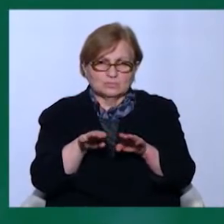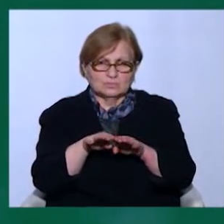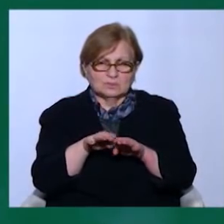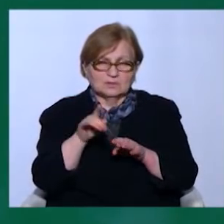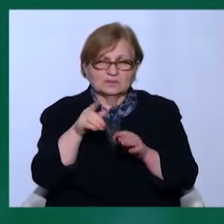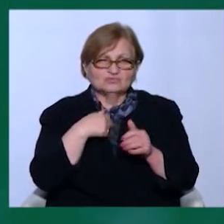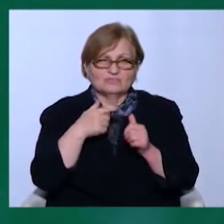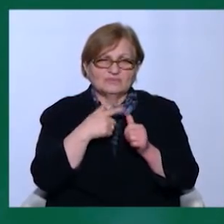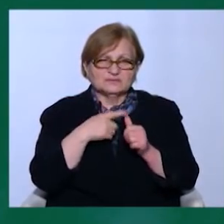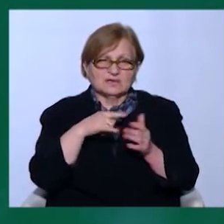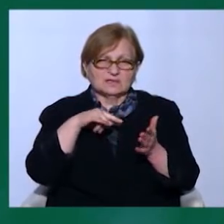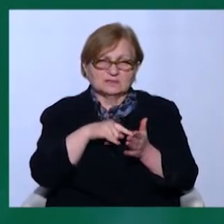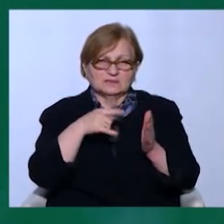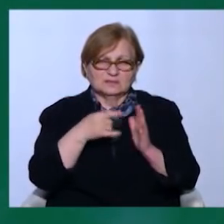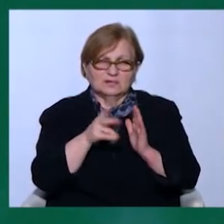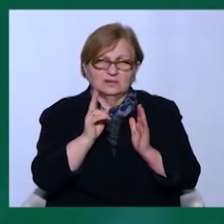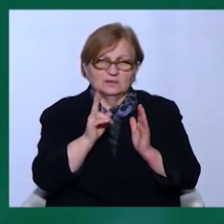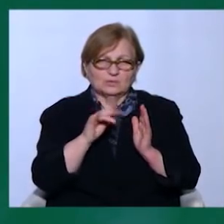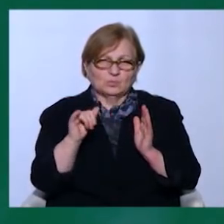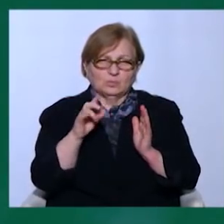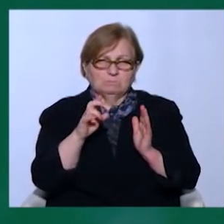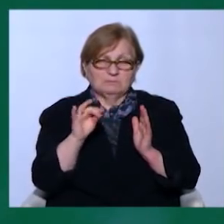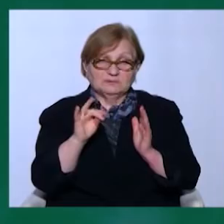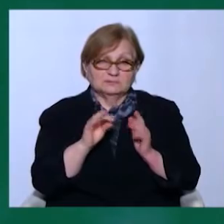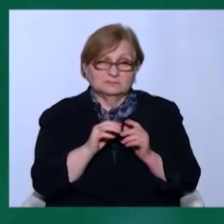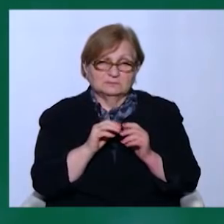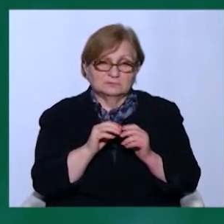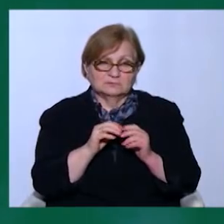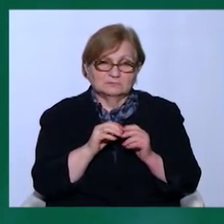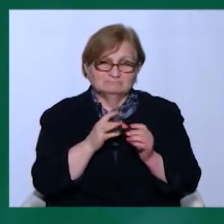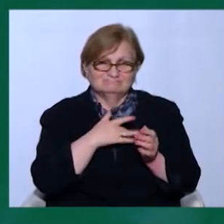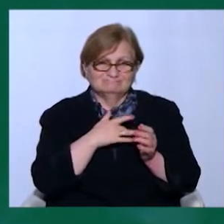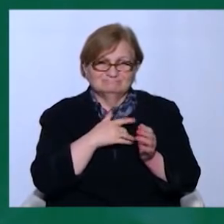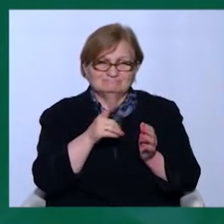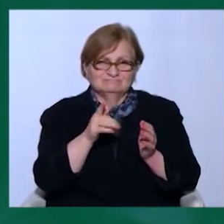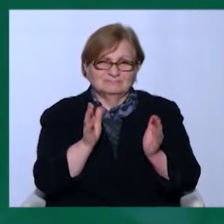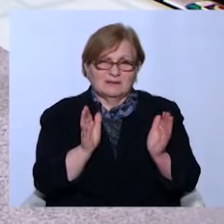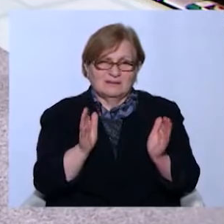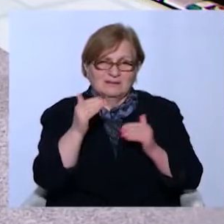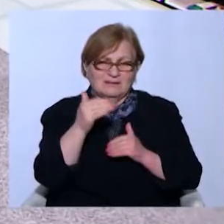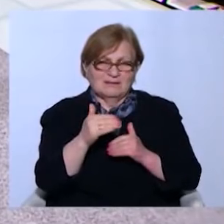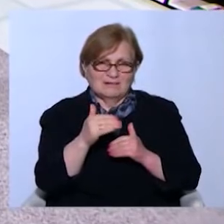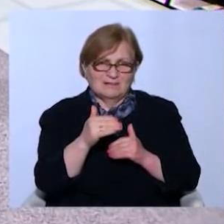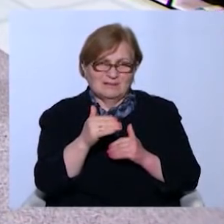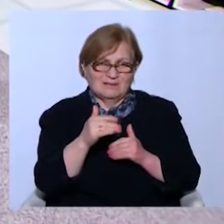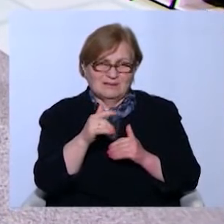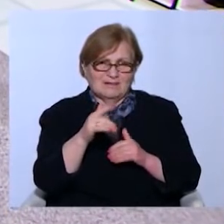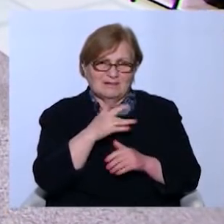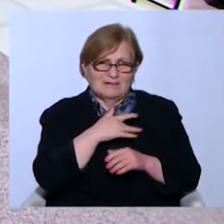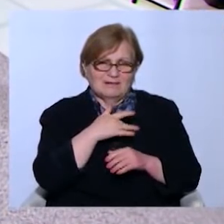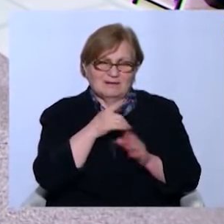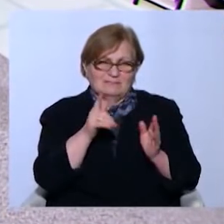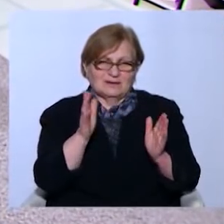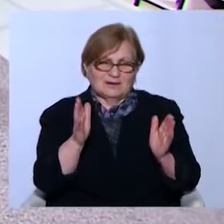კუბს ვეძახით. აი ასეთ დაახლოებით, აი ამ ხელა აკვარიუმში 1 ლიტრი წყალი